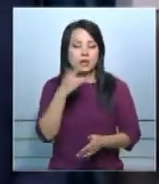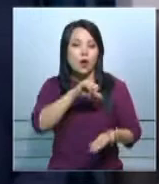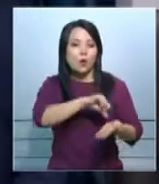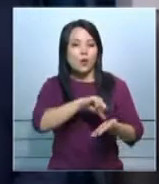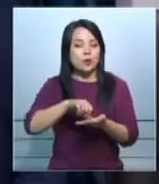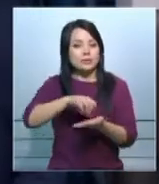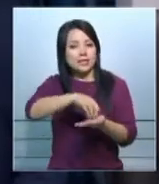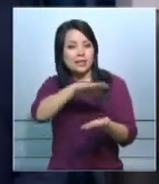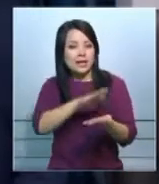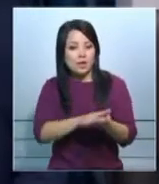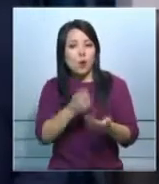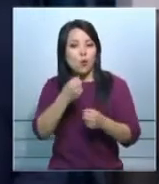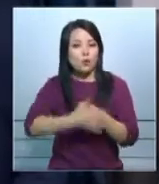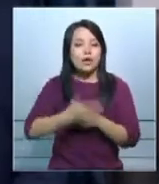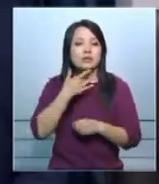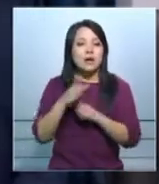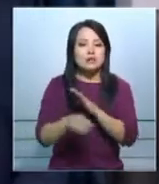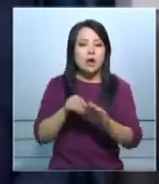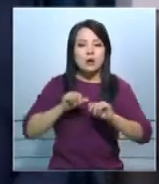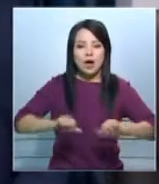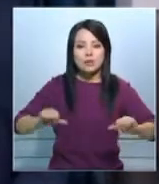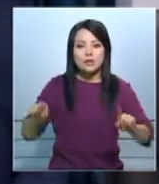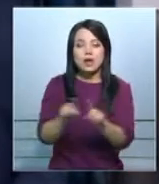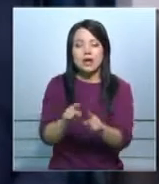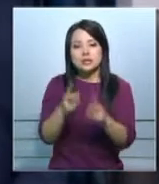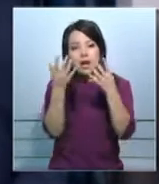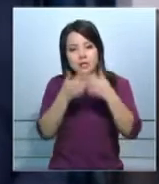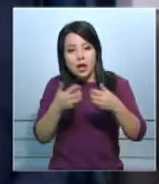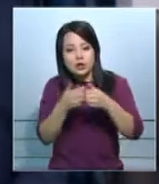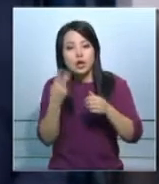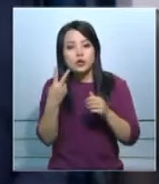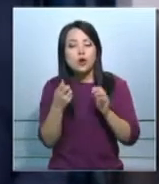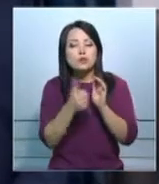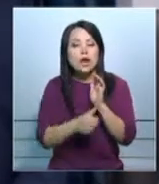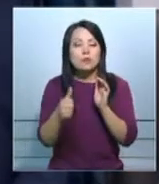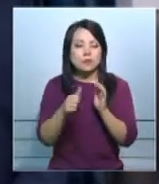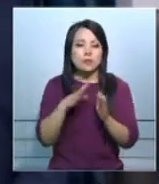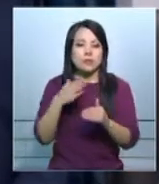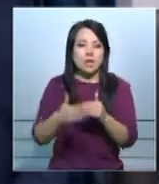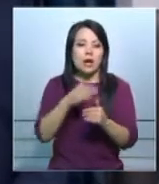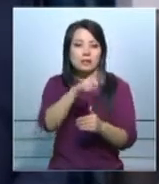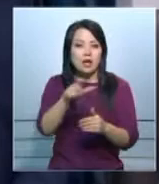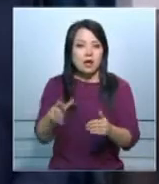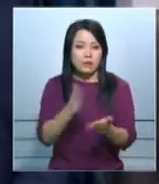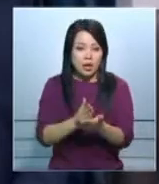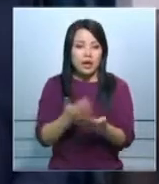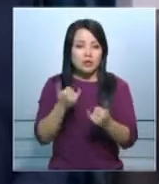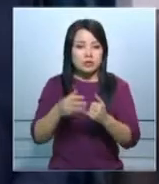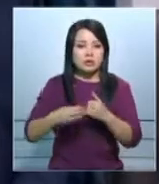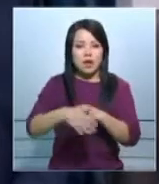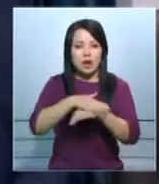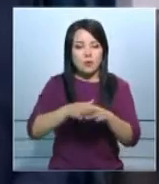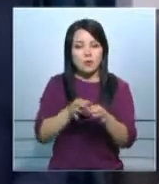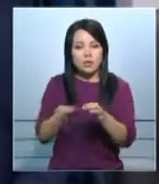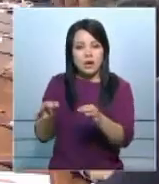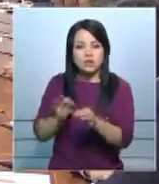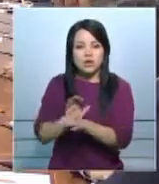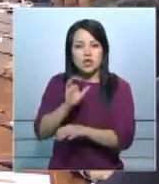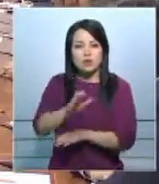тіркелді. Орталық сайлау комиссиясының байқаушыларымен қоса есептегенде 260 адамға жетті. Олар елдің барлық аймақтарына жіберілетін